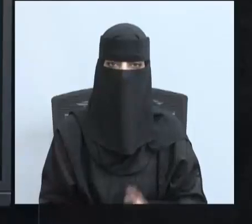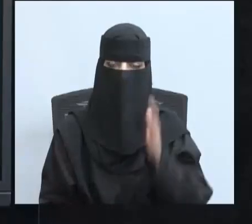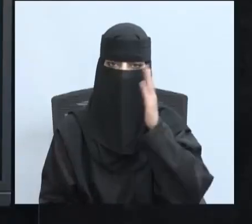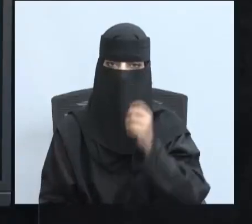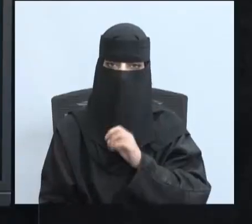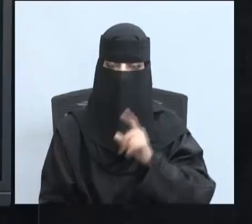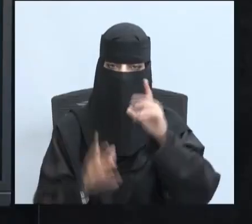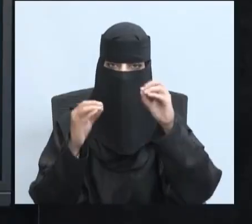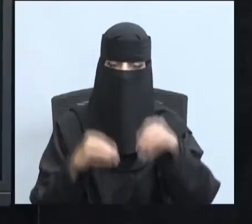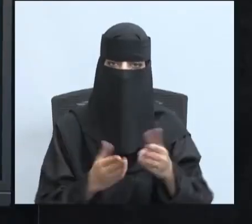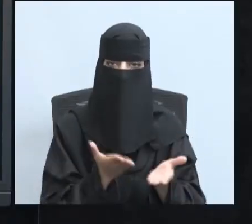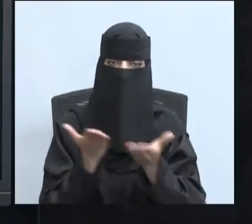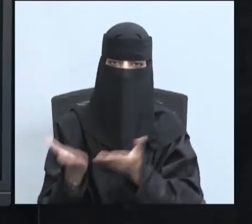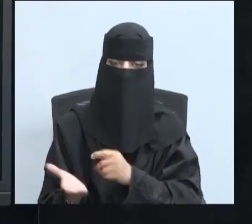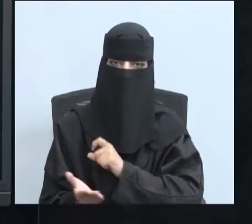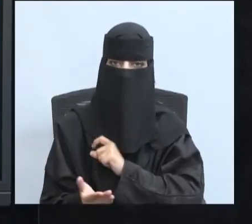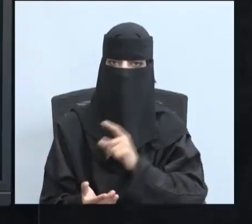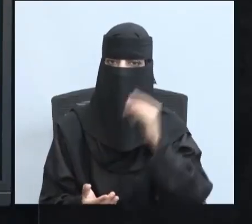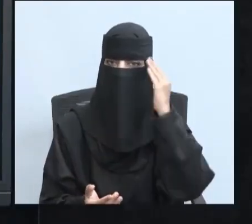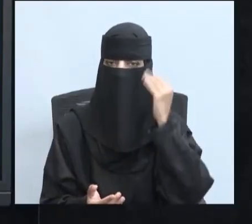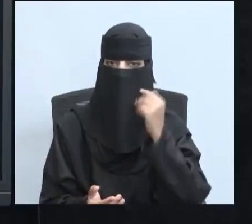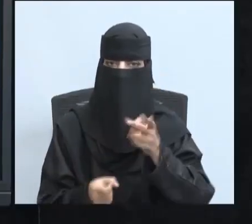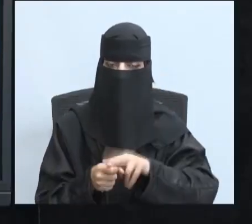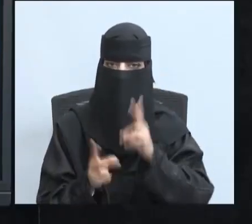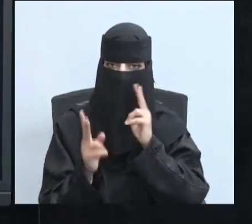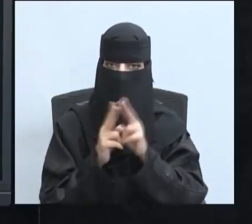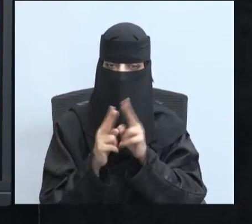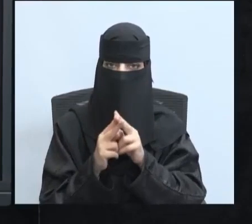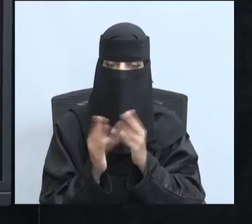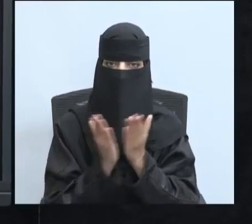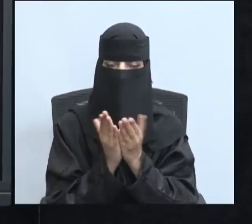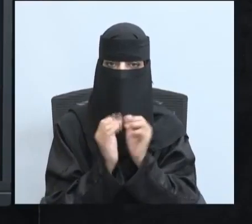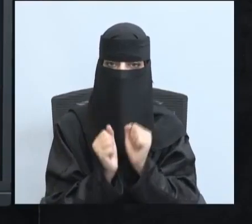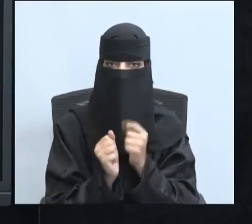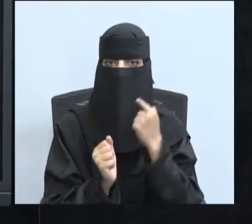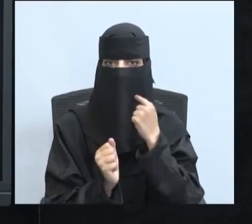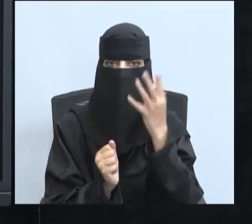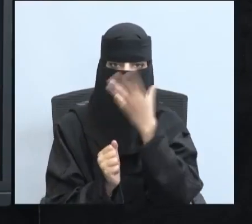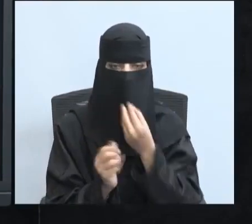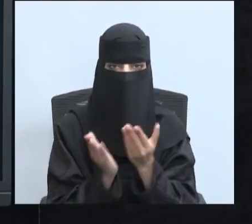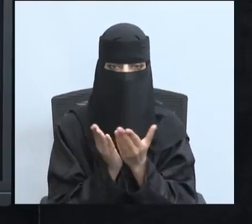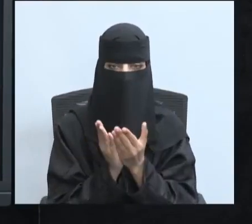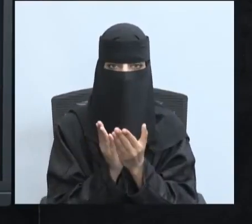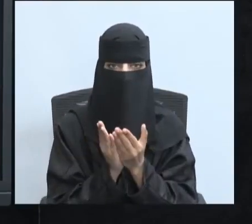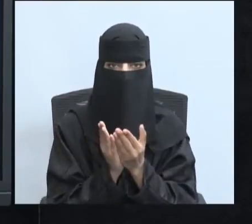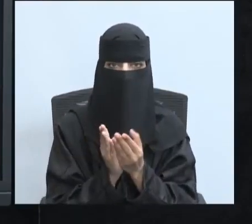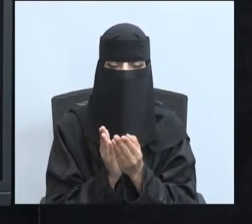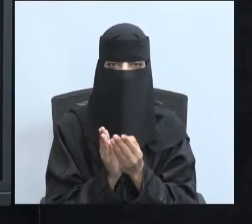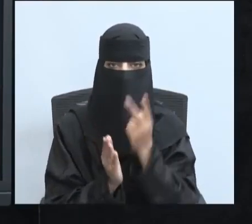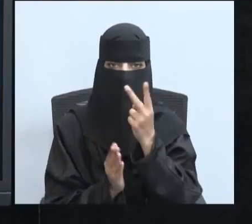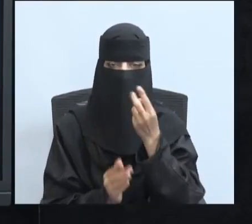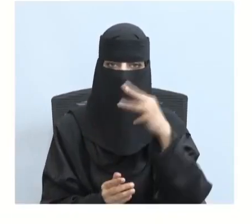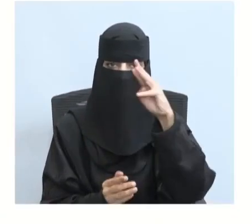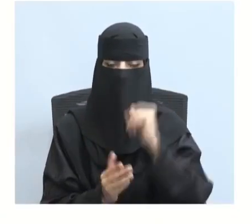السلام عليكم ورحمه الله حياكم الله طلابنا وطالباتنا مره اخرى في حصه من حصص العلوم الجميله للصف